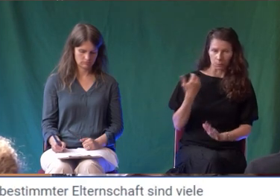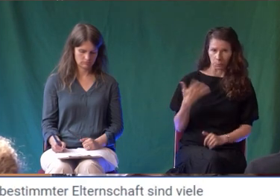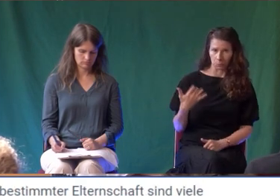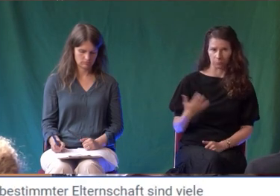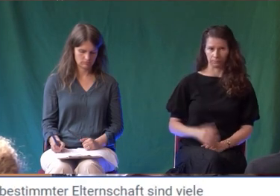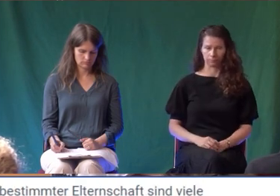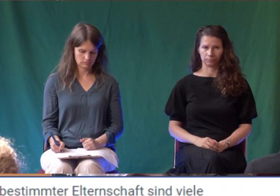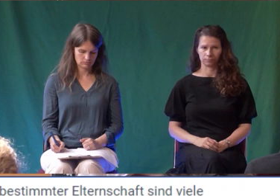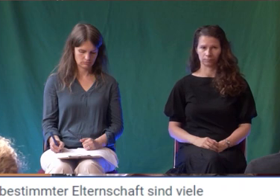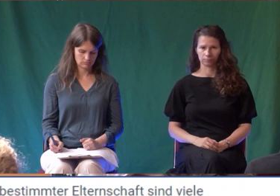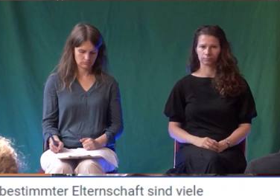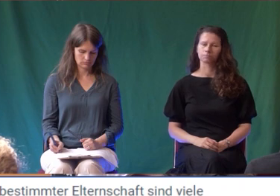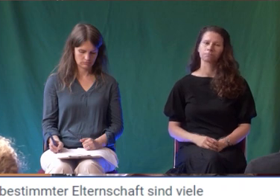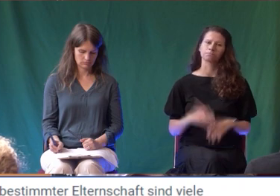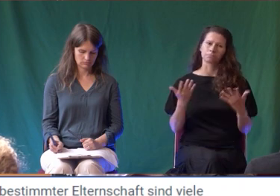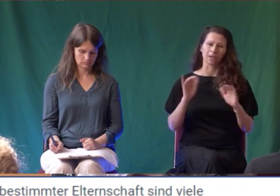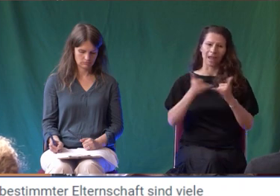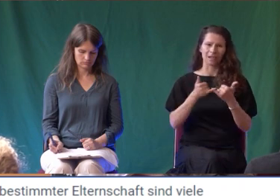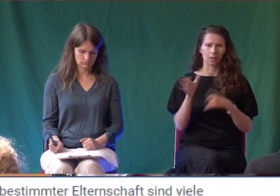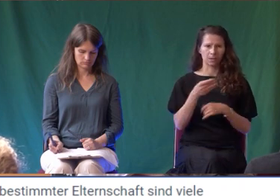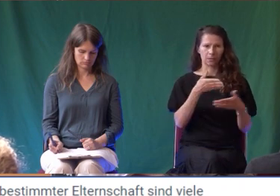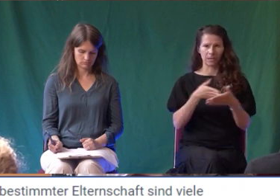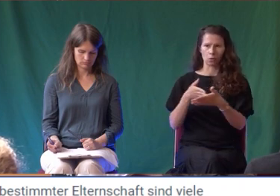auch wenn der Blick auf Eltern mit Behinderungen